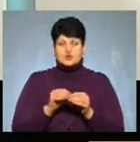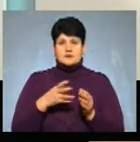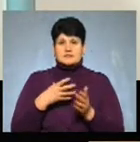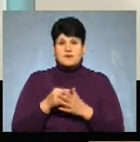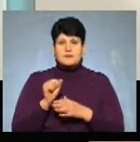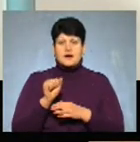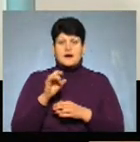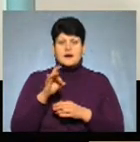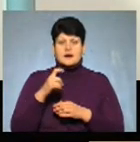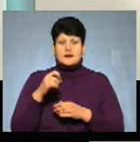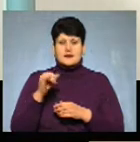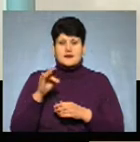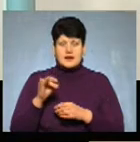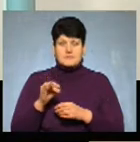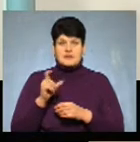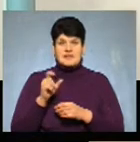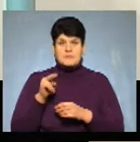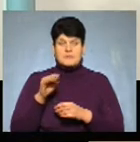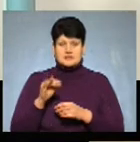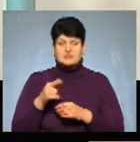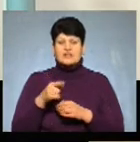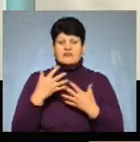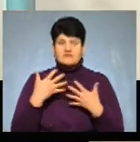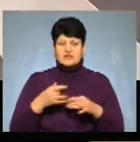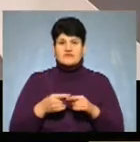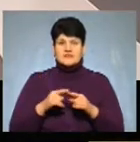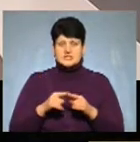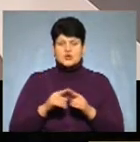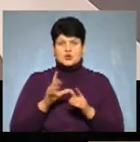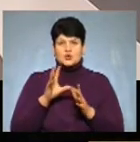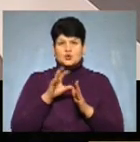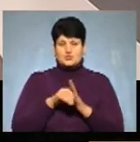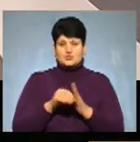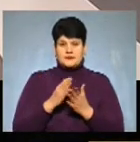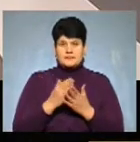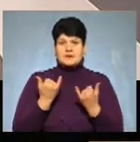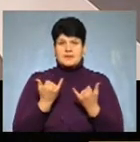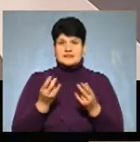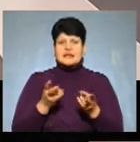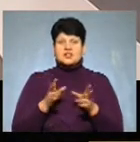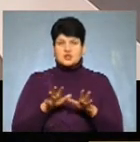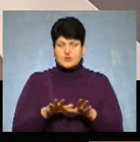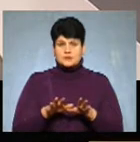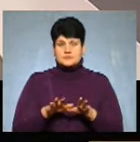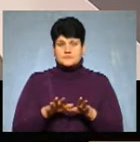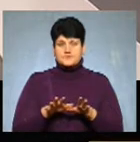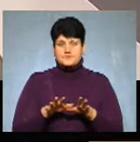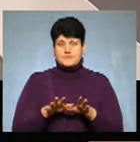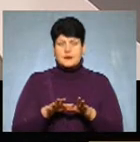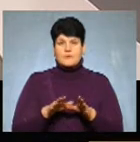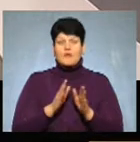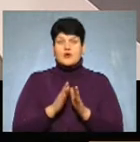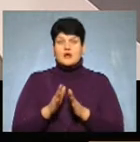своїми архієреями, єпископами. Вони вже в даний час в цій структурі. Тепер залишається